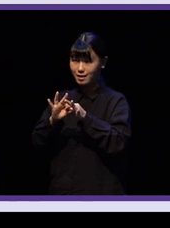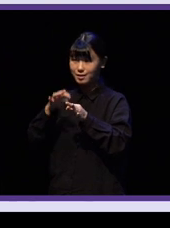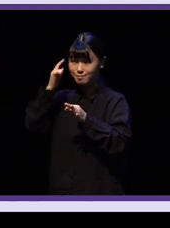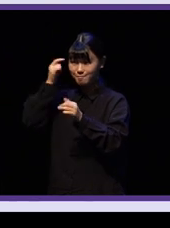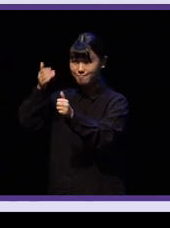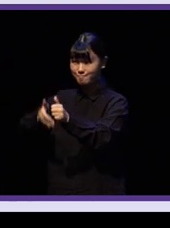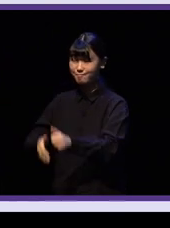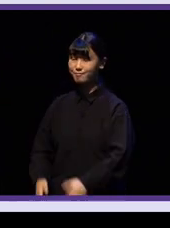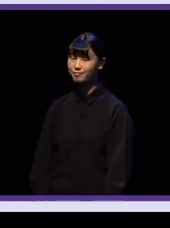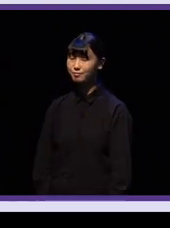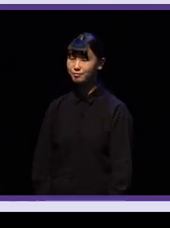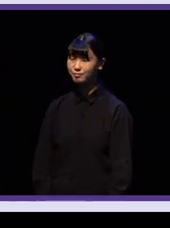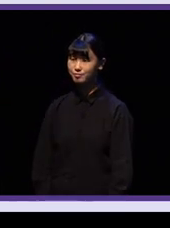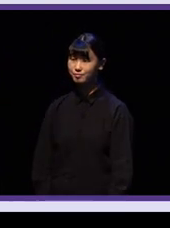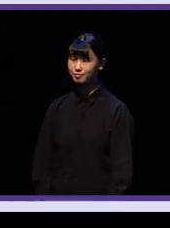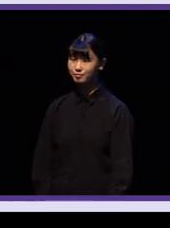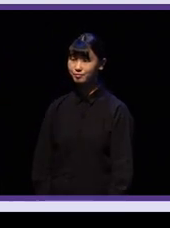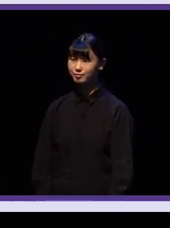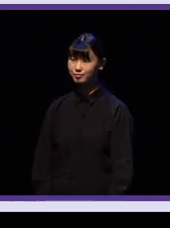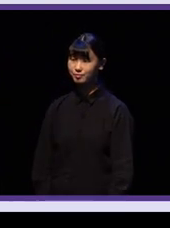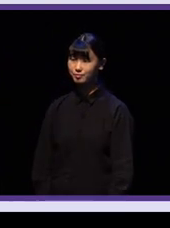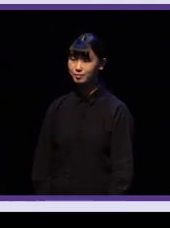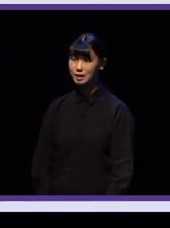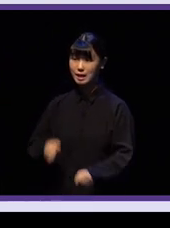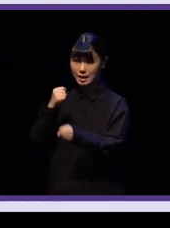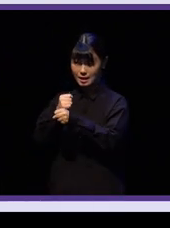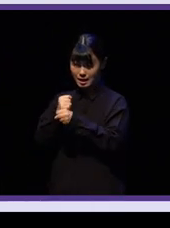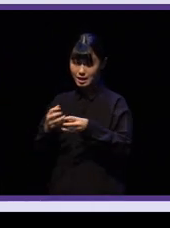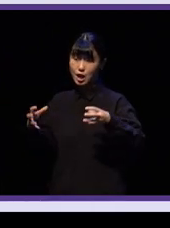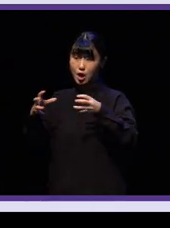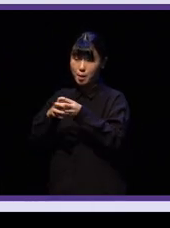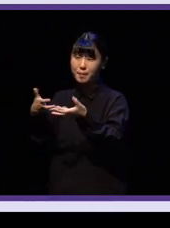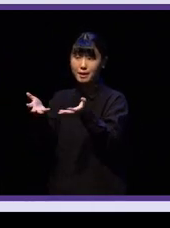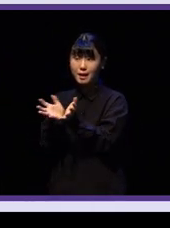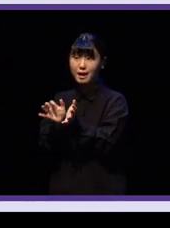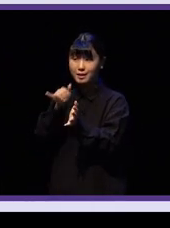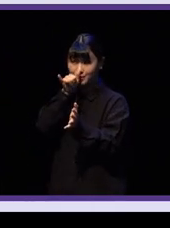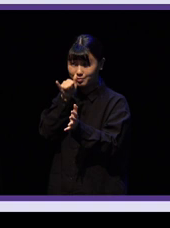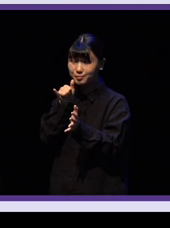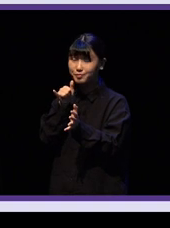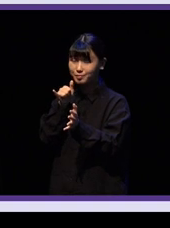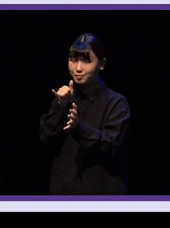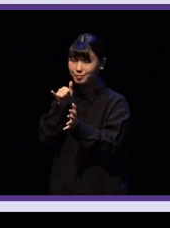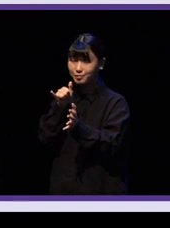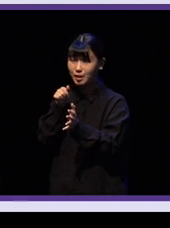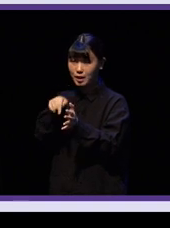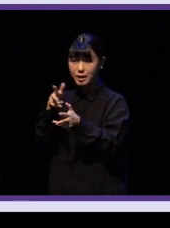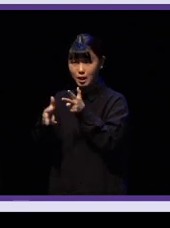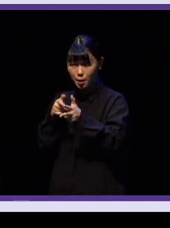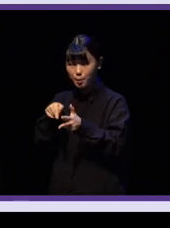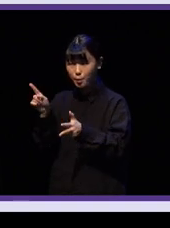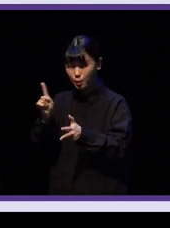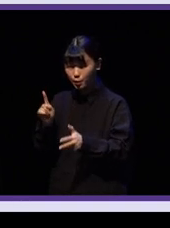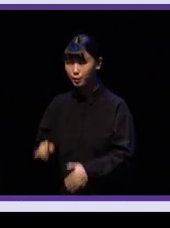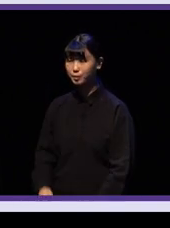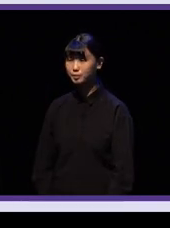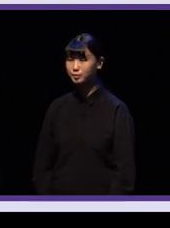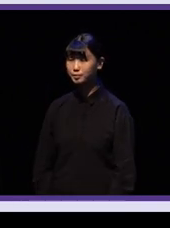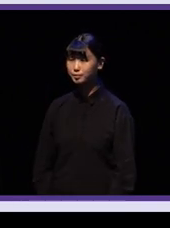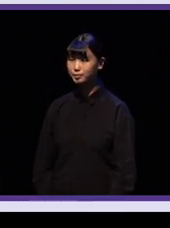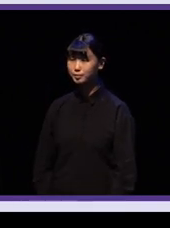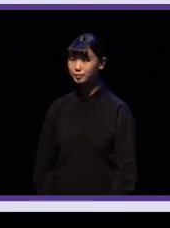좋겠고요 아래 보시면 창작 협력단이라는 그 사업이 있습니다이 사업은